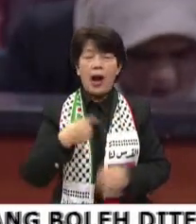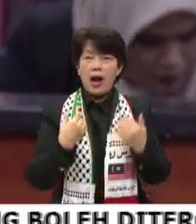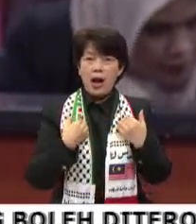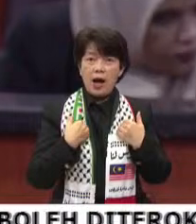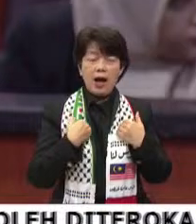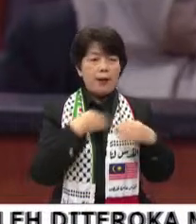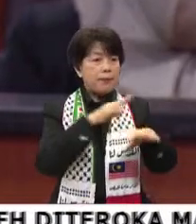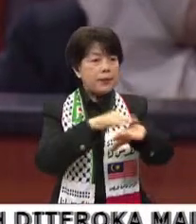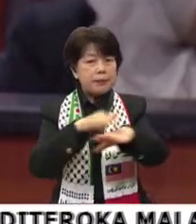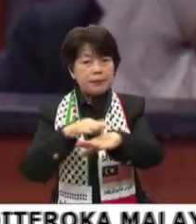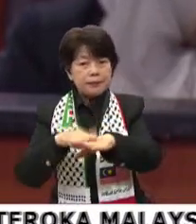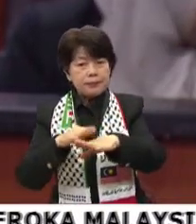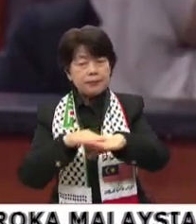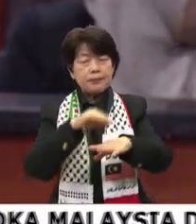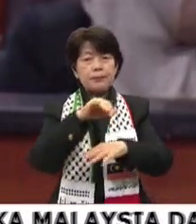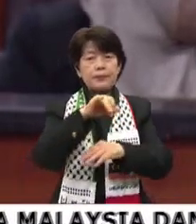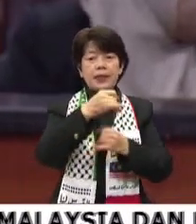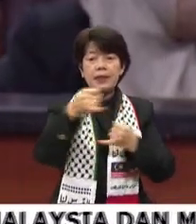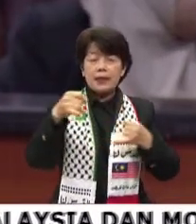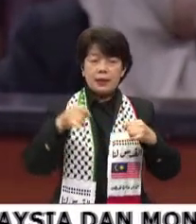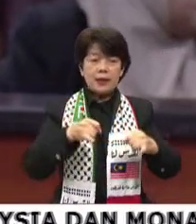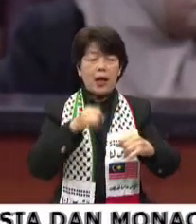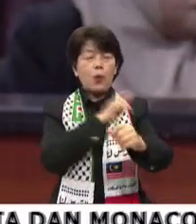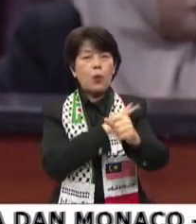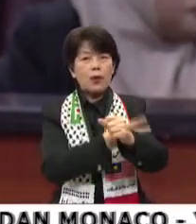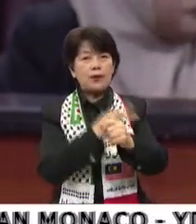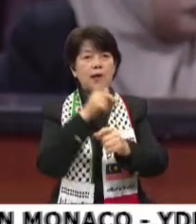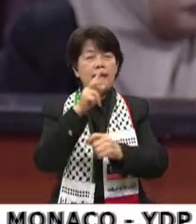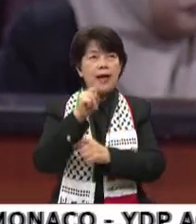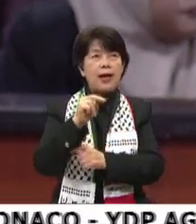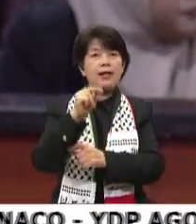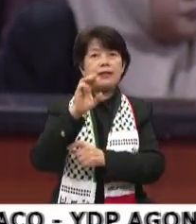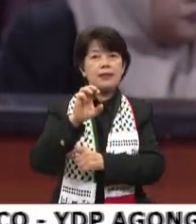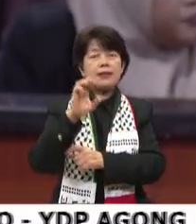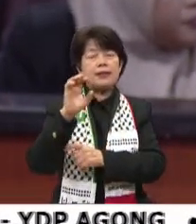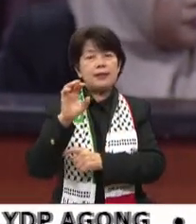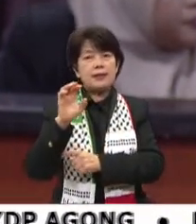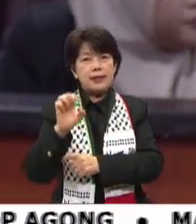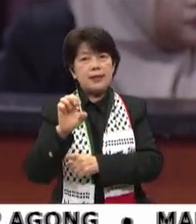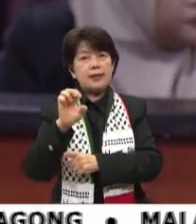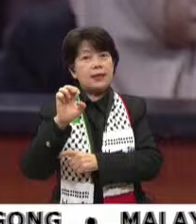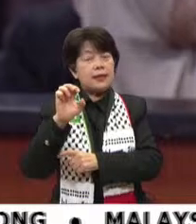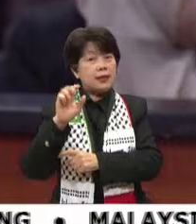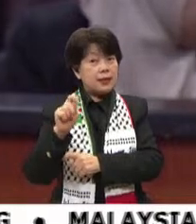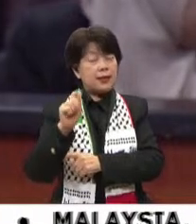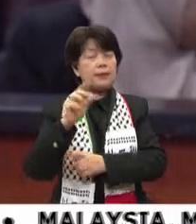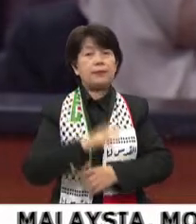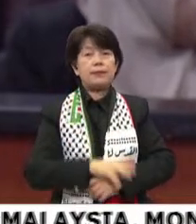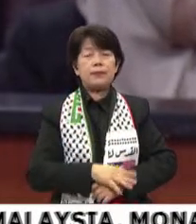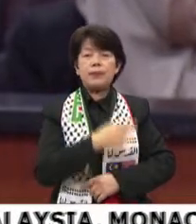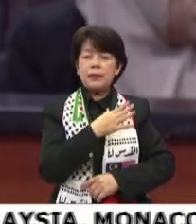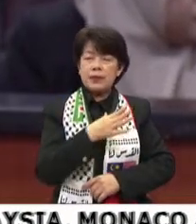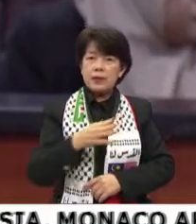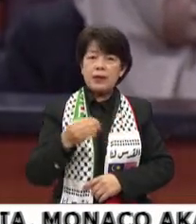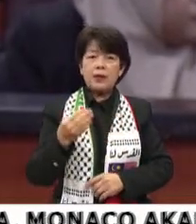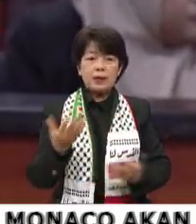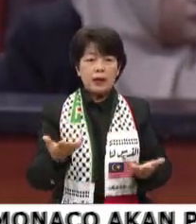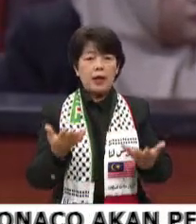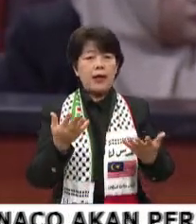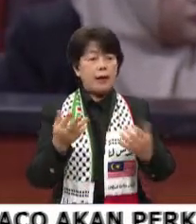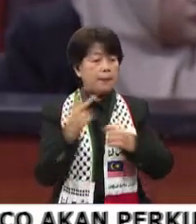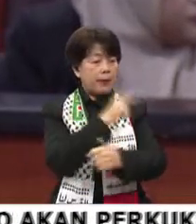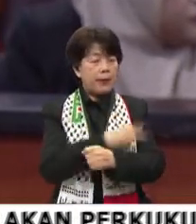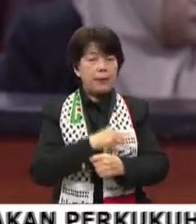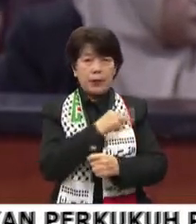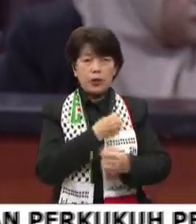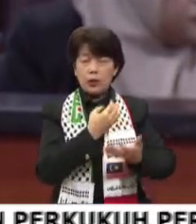sebagai jawatankuasa tenaga kebangsaan c et iaitu yang mana Kementerian